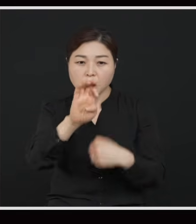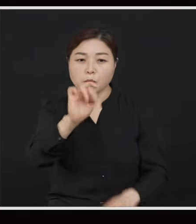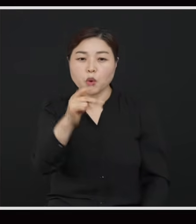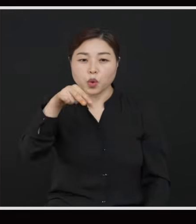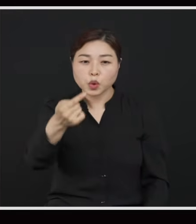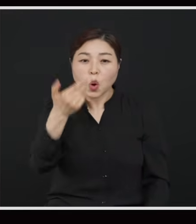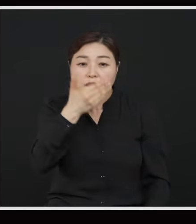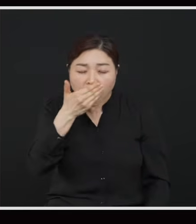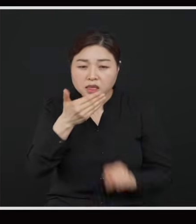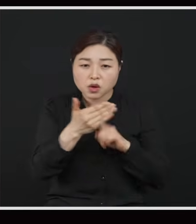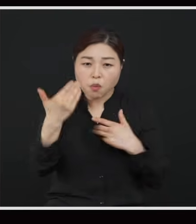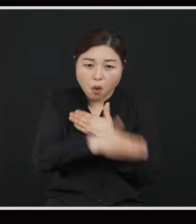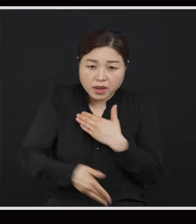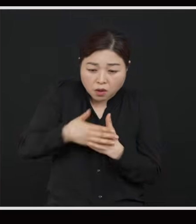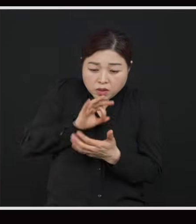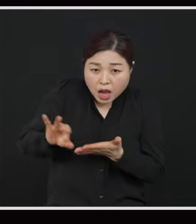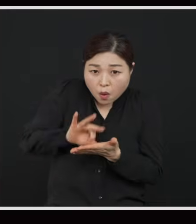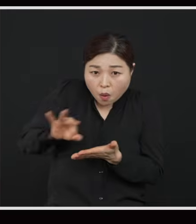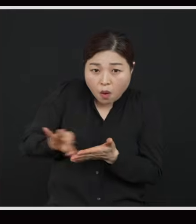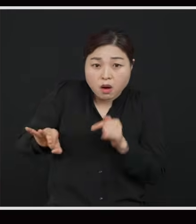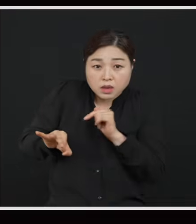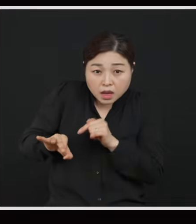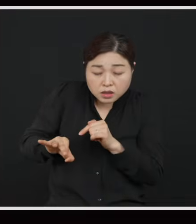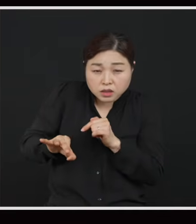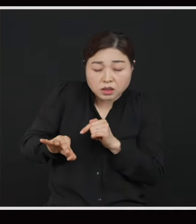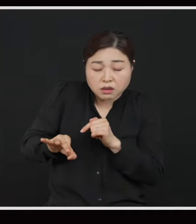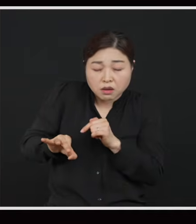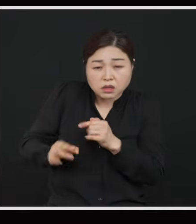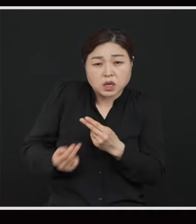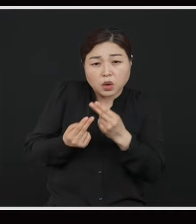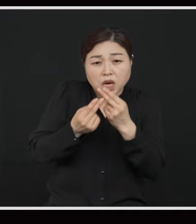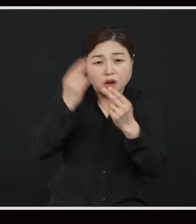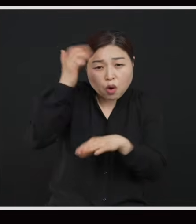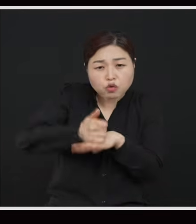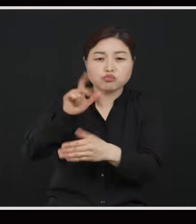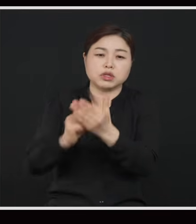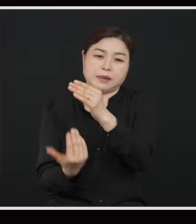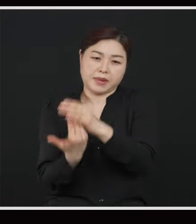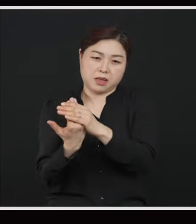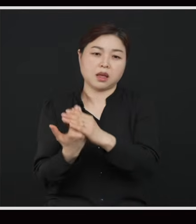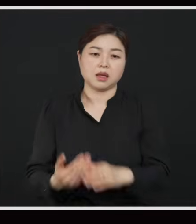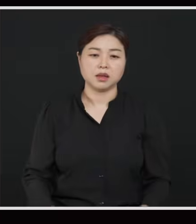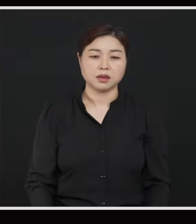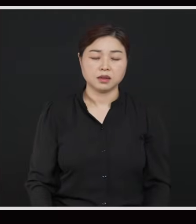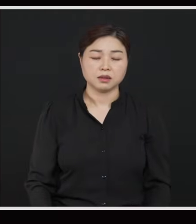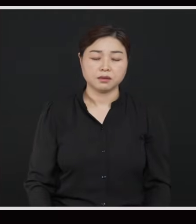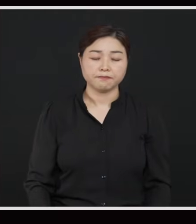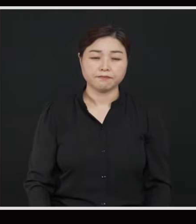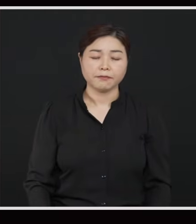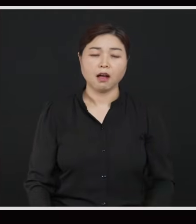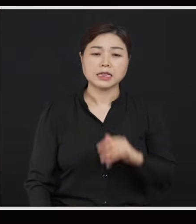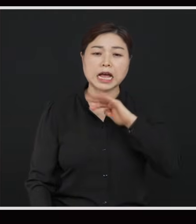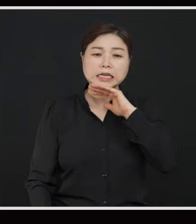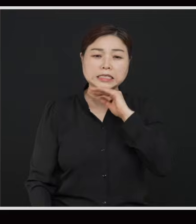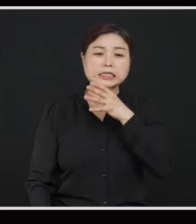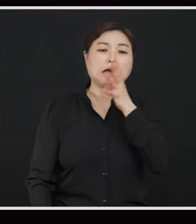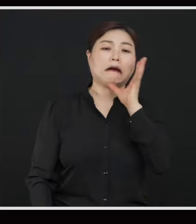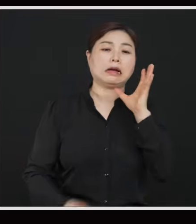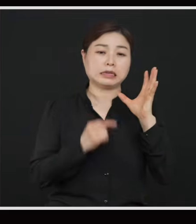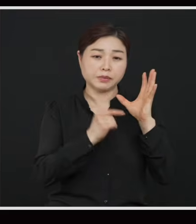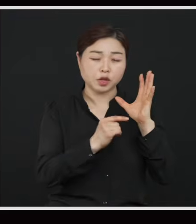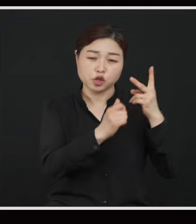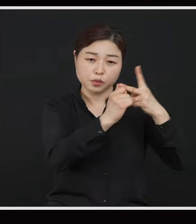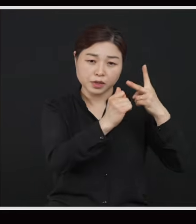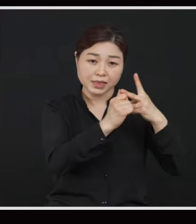그렇죠. 포도당이 있는데 그걸 써야지 세포가 기능을 하는데 그걸 안 쓰니까 문제가 생기는 거고, 근데 나이가